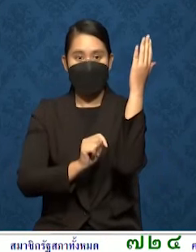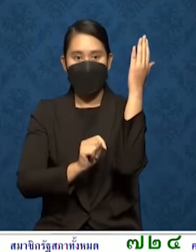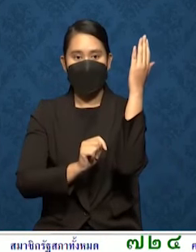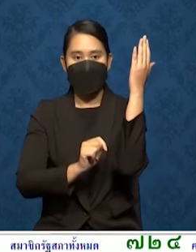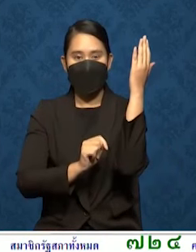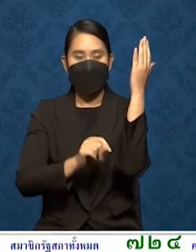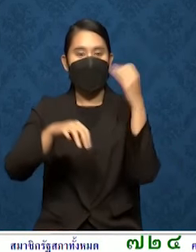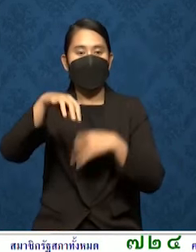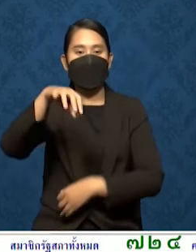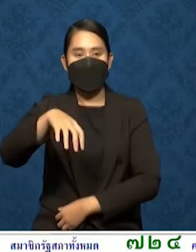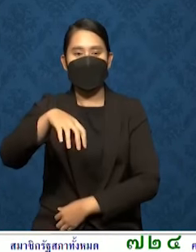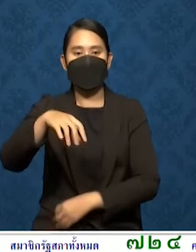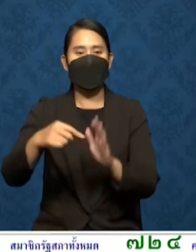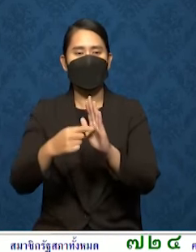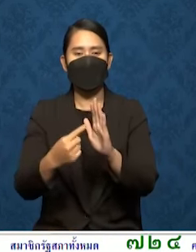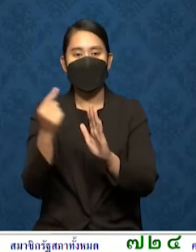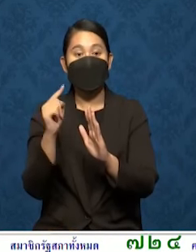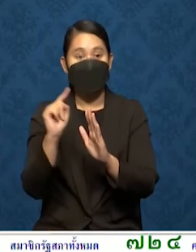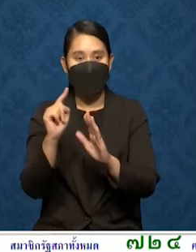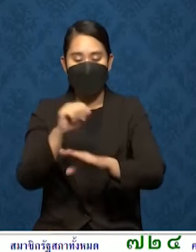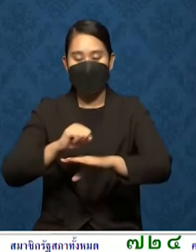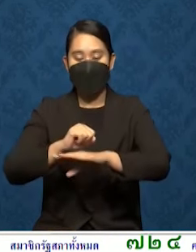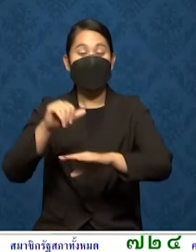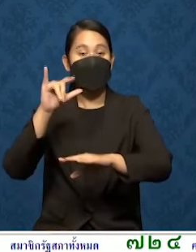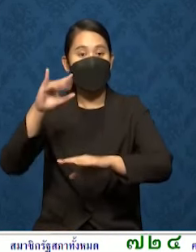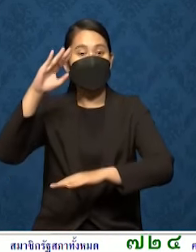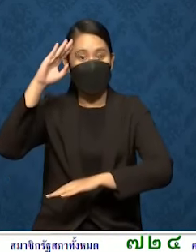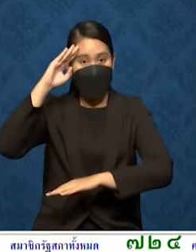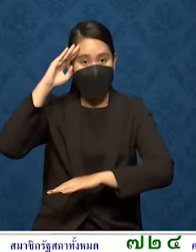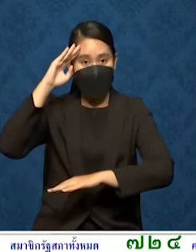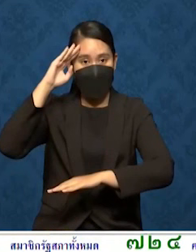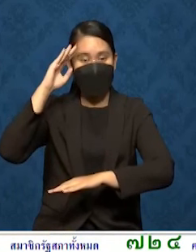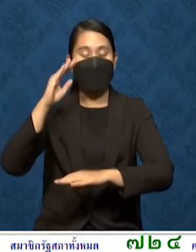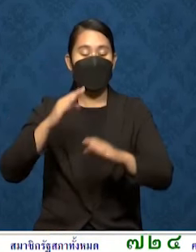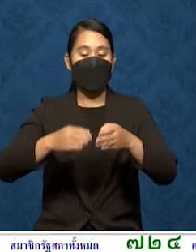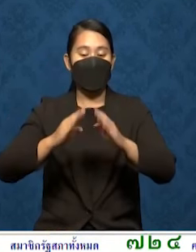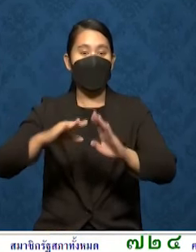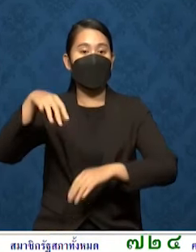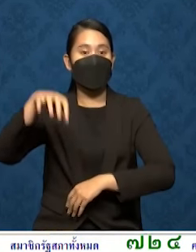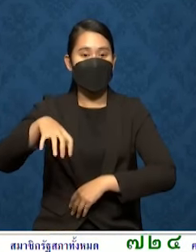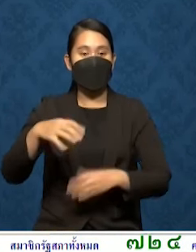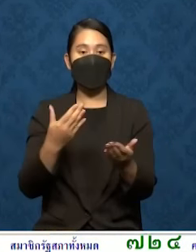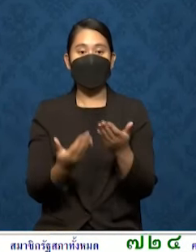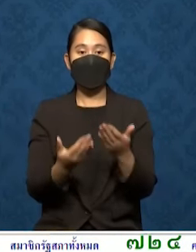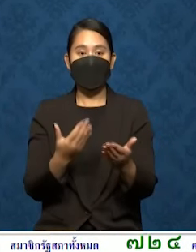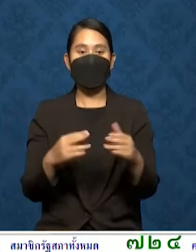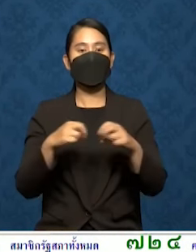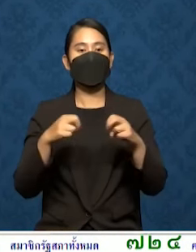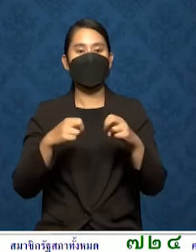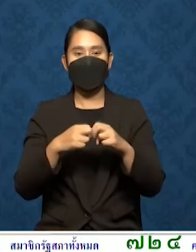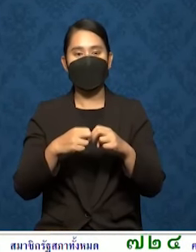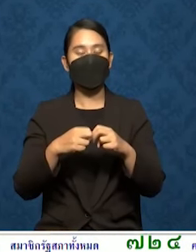ริ่มมาจากเป็นสนามบินทหารหรือเป็นสนามบินที่มีเหตุการณ์ความไม่ส